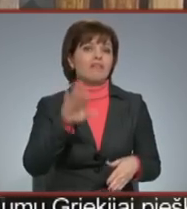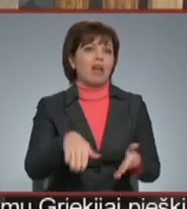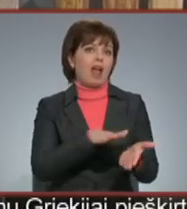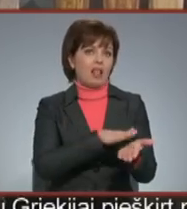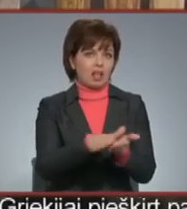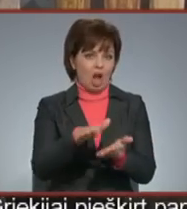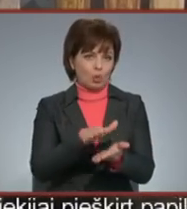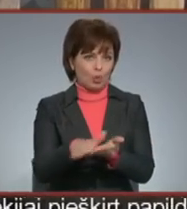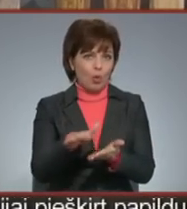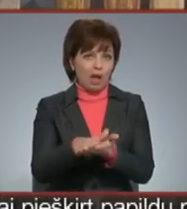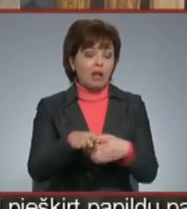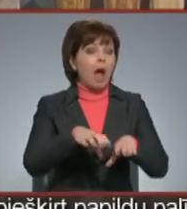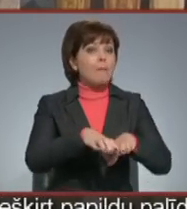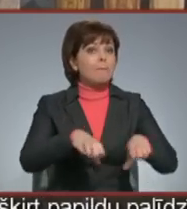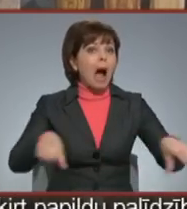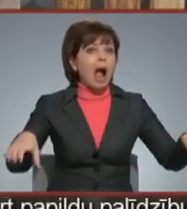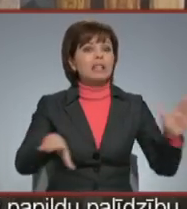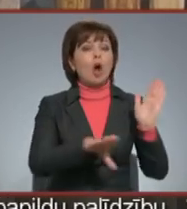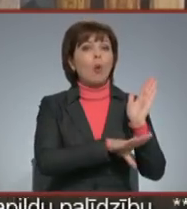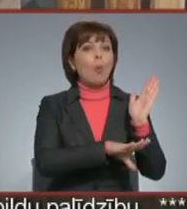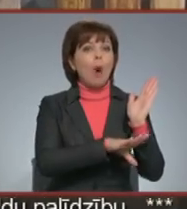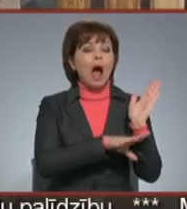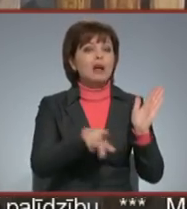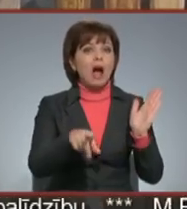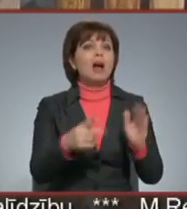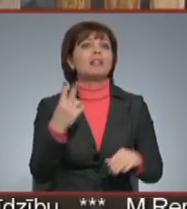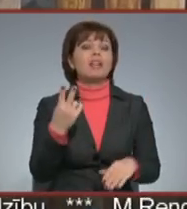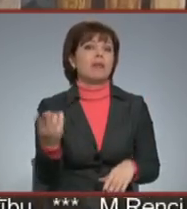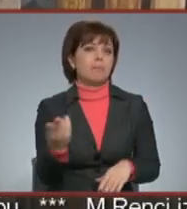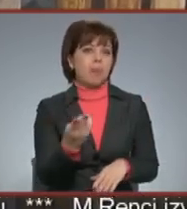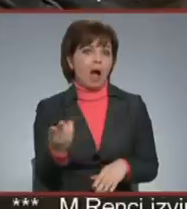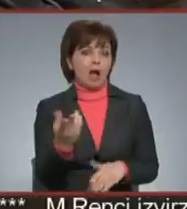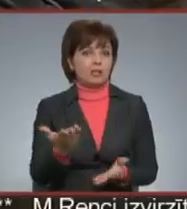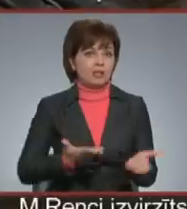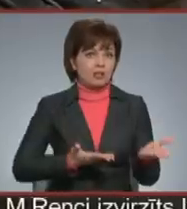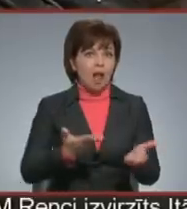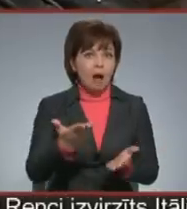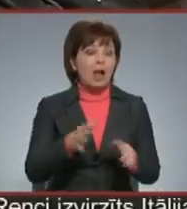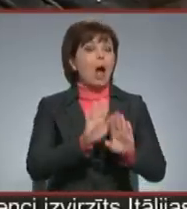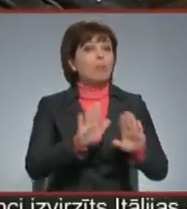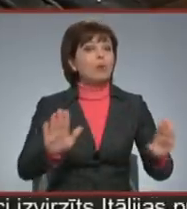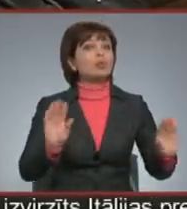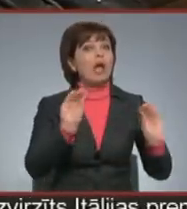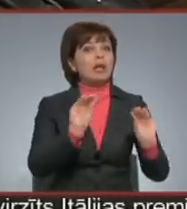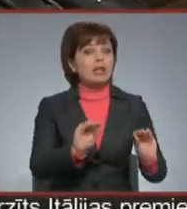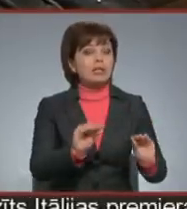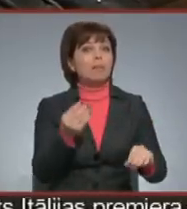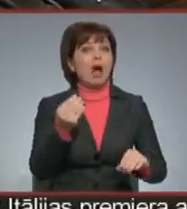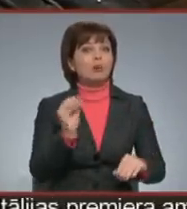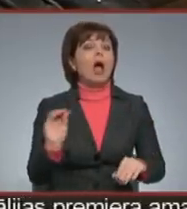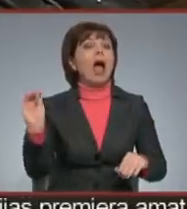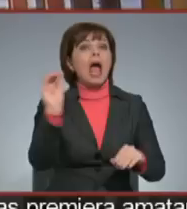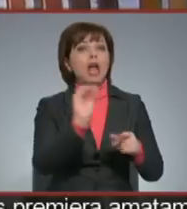tad šādu te baļķi sanāk, tiksim, nu, labākajā gadījumā divi pāri slēpju. Muzejs ierīkots par līdzekļiem, kas saņemt